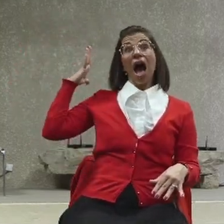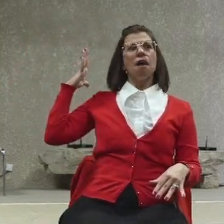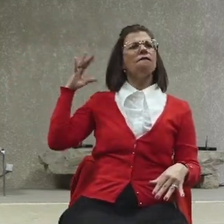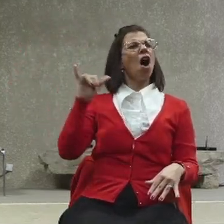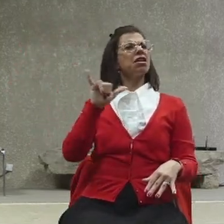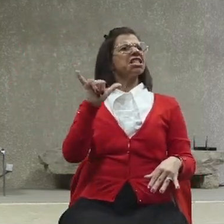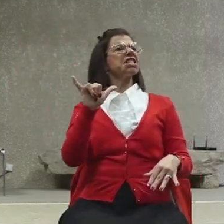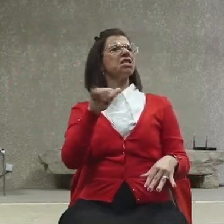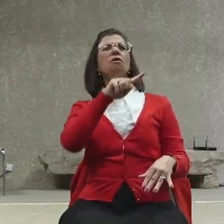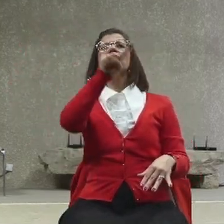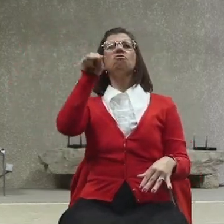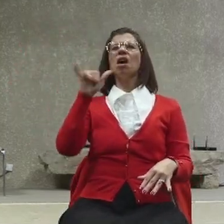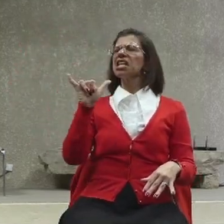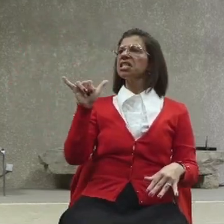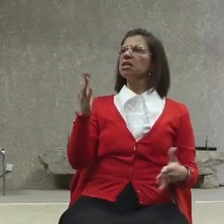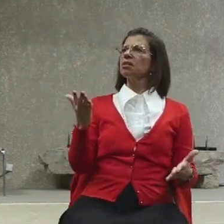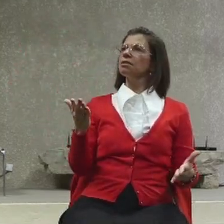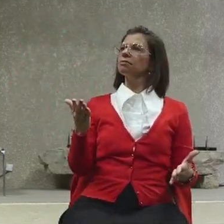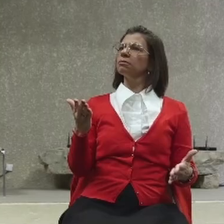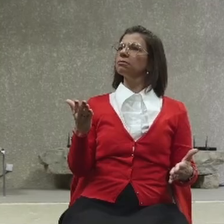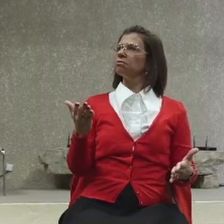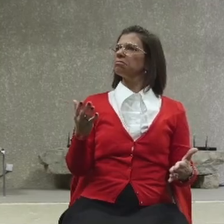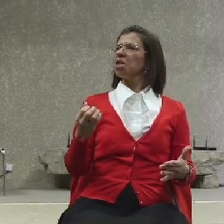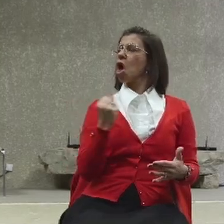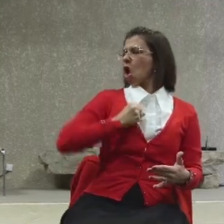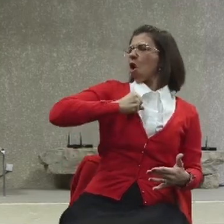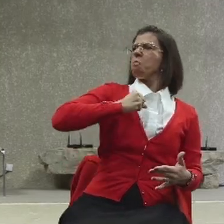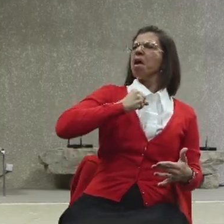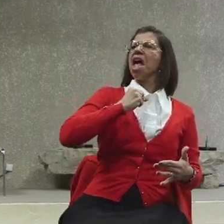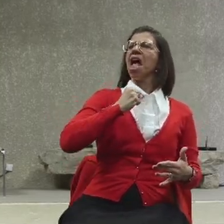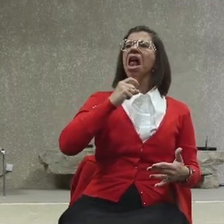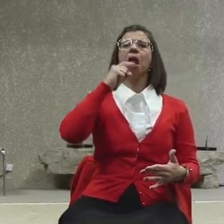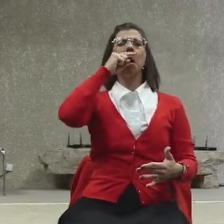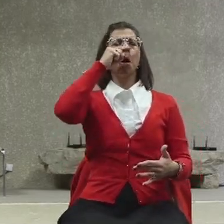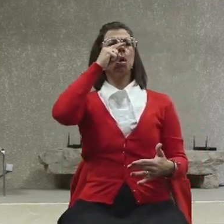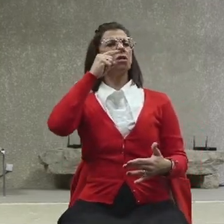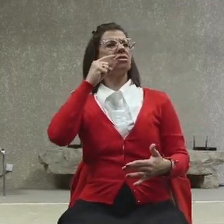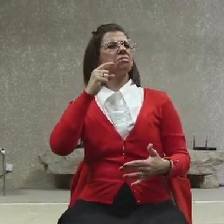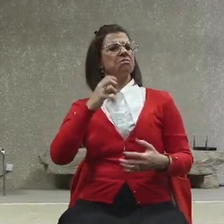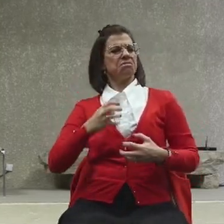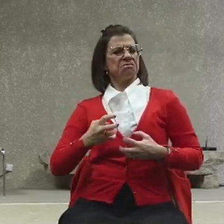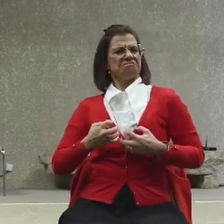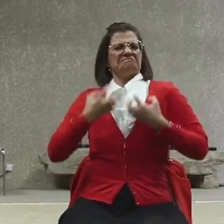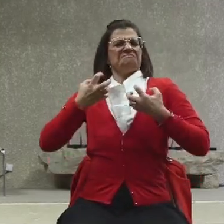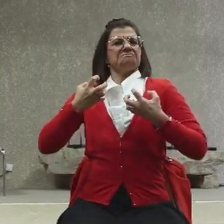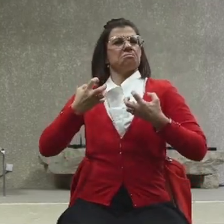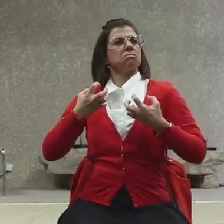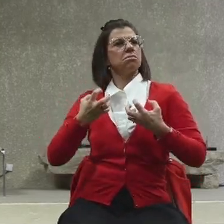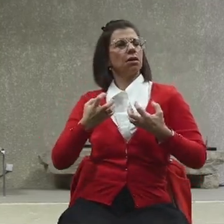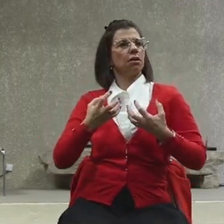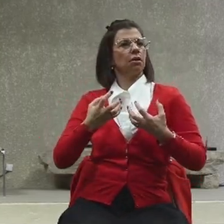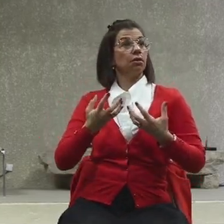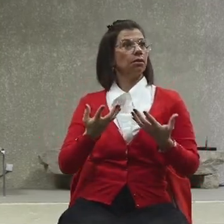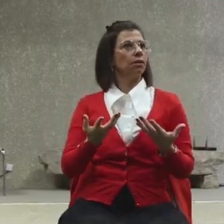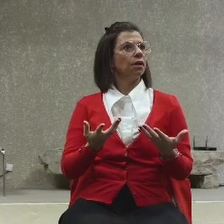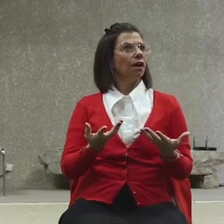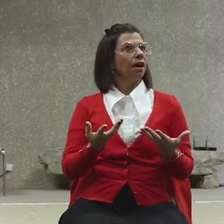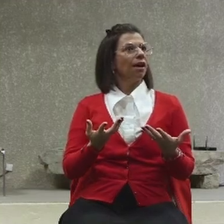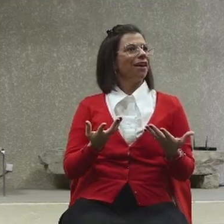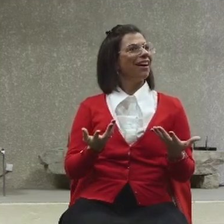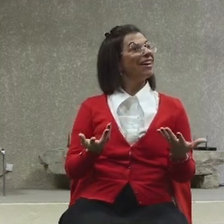qui ne connaissait pas Jésus, celui qui menait sa vie comme bon lui semblait, celui qui était le propre